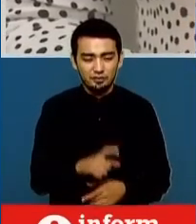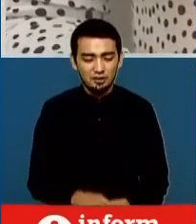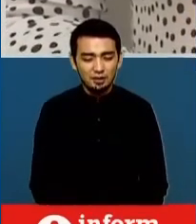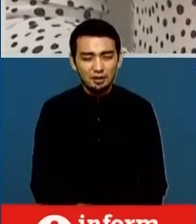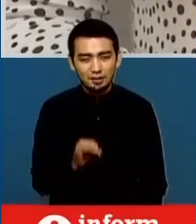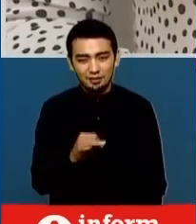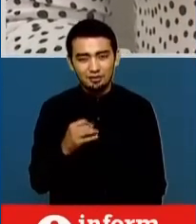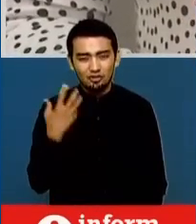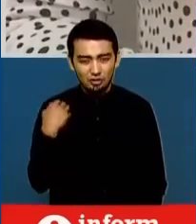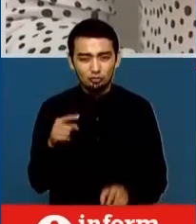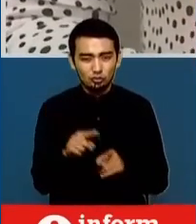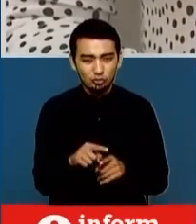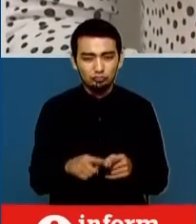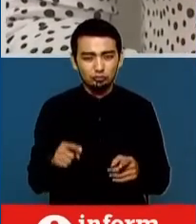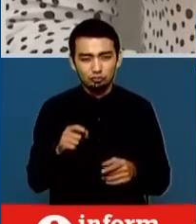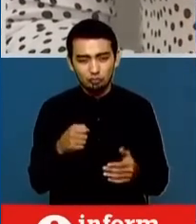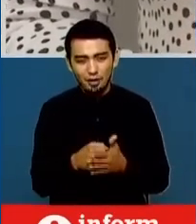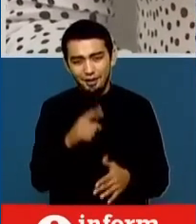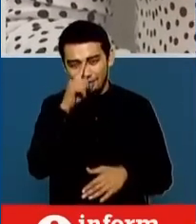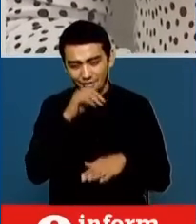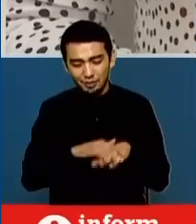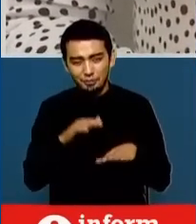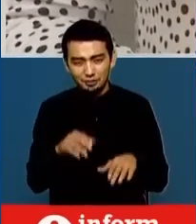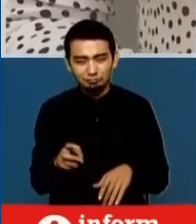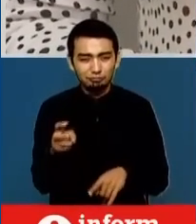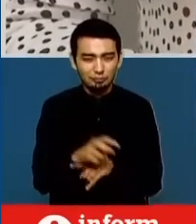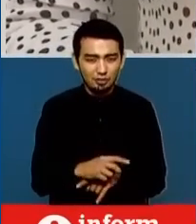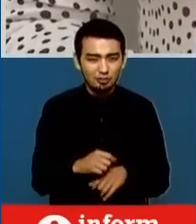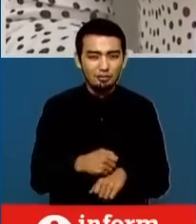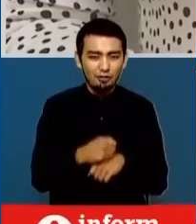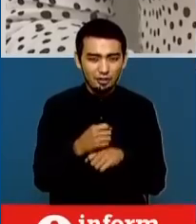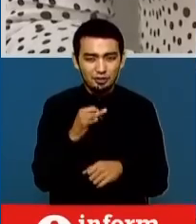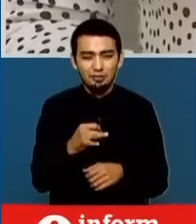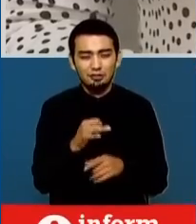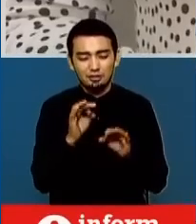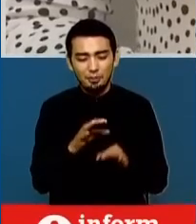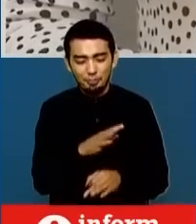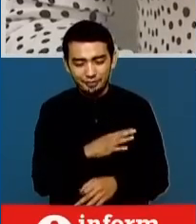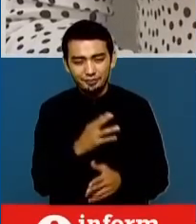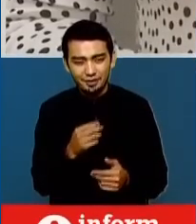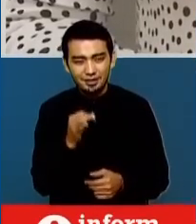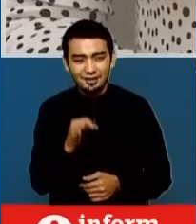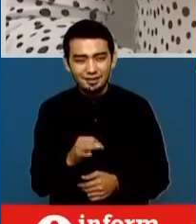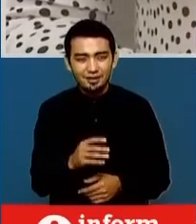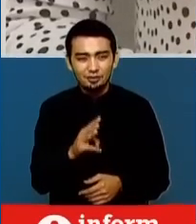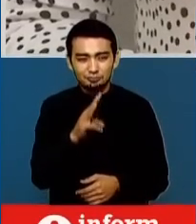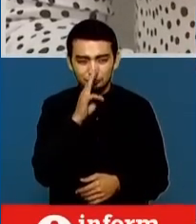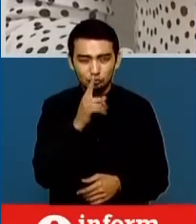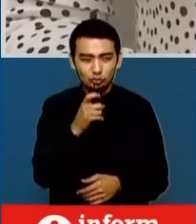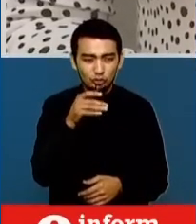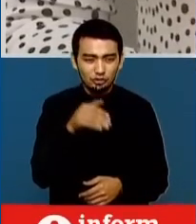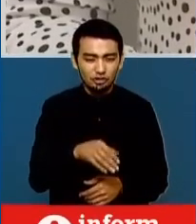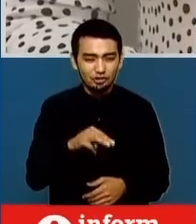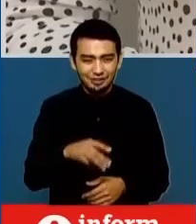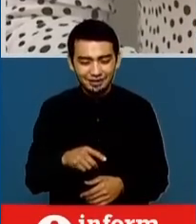бұған дейінде айлықты осылай әкімдік алдында наразылық білдіргесін бірақ көтергенін айтады. Алайда берілетін 100 мыңнан аса